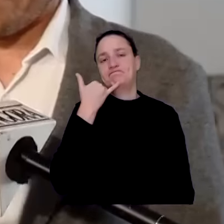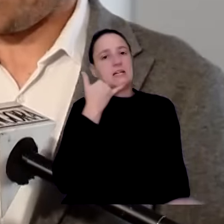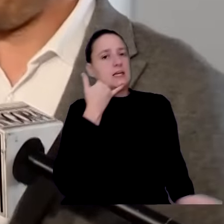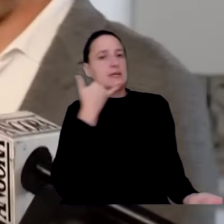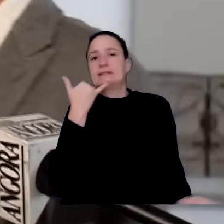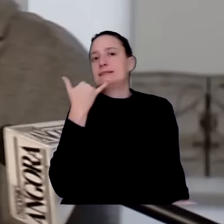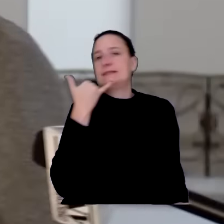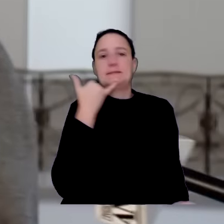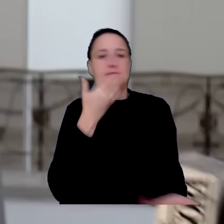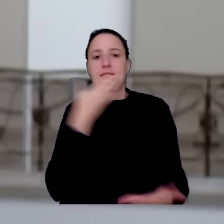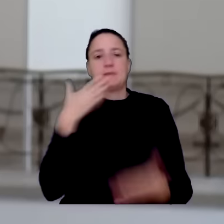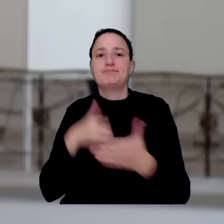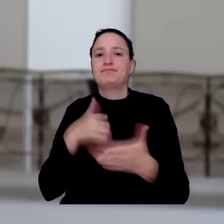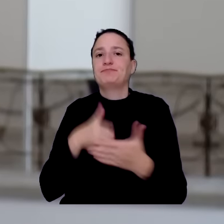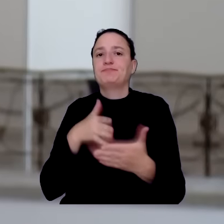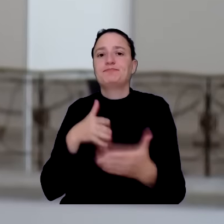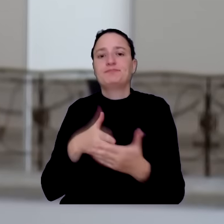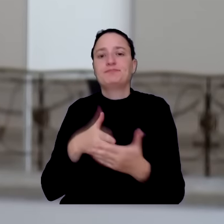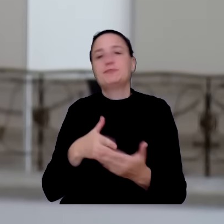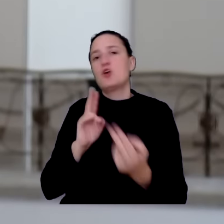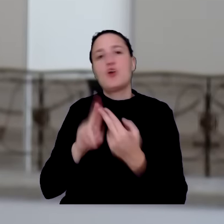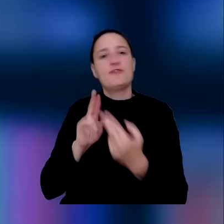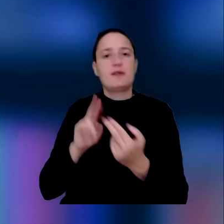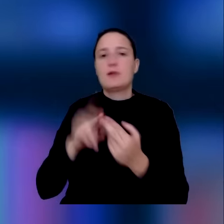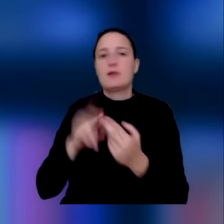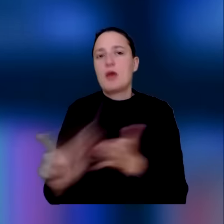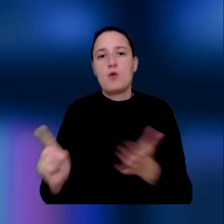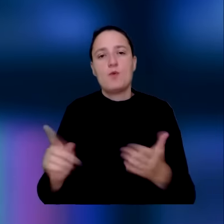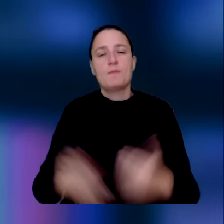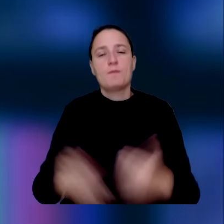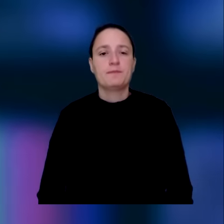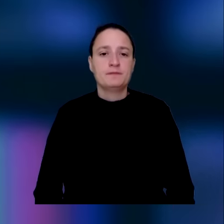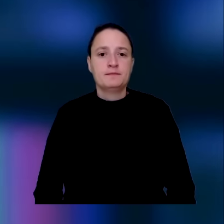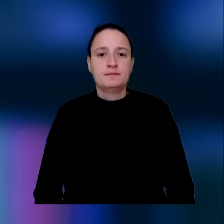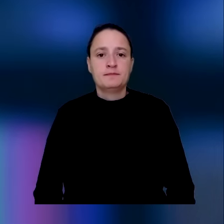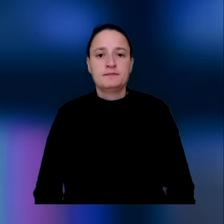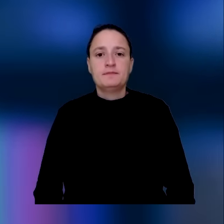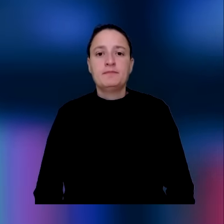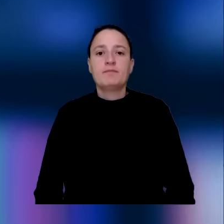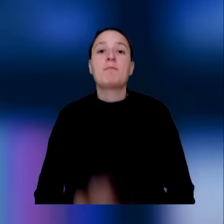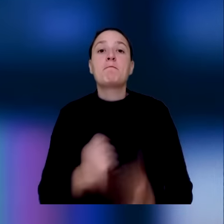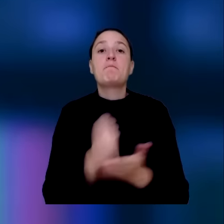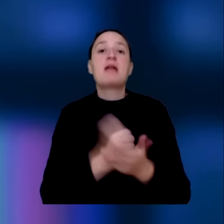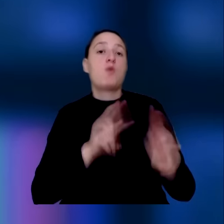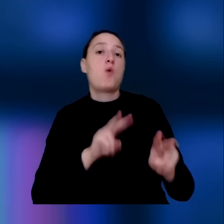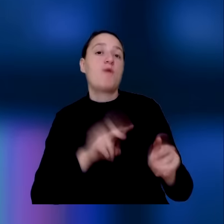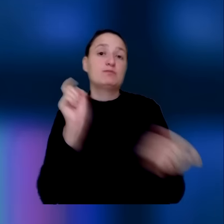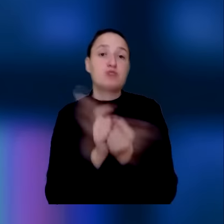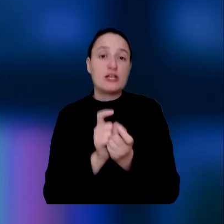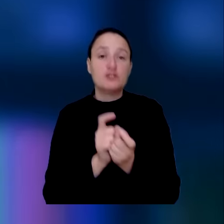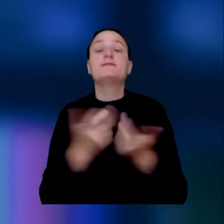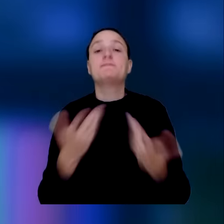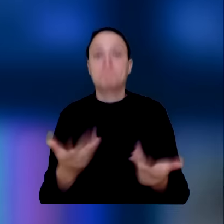wiadomość. Bezskutecznie. Adrian Borecki, Republika. Przeciwko zmianom w prawie łowieckim przed Ministerstwem Klimatu